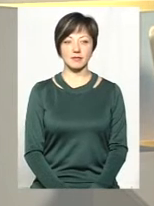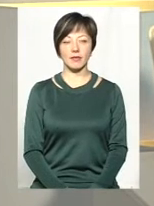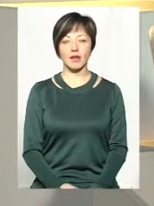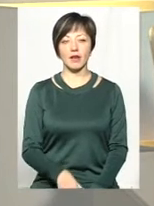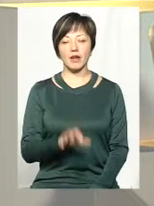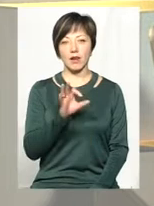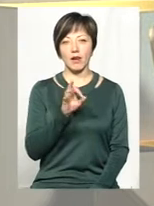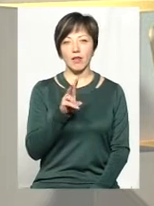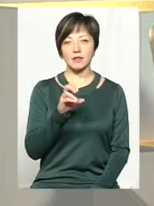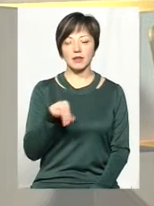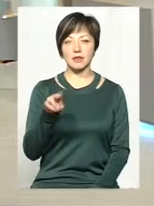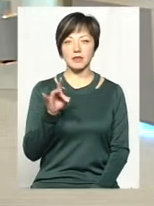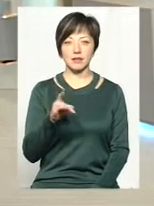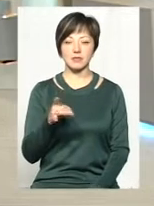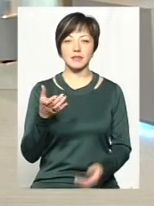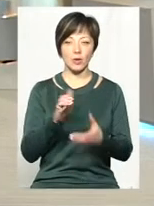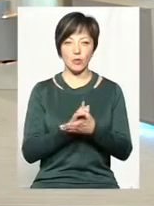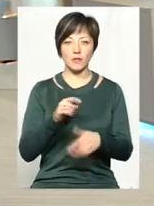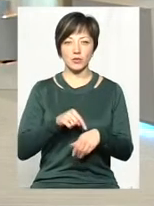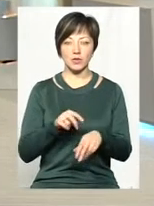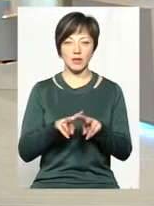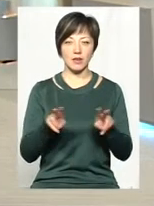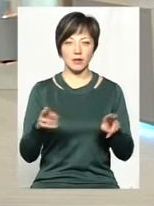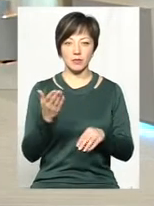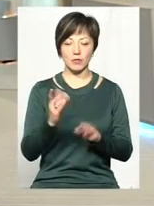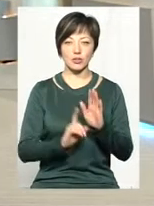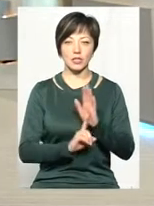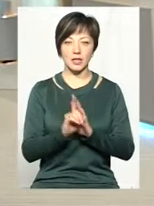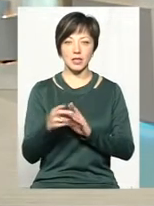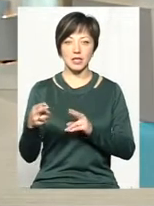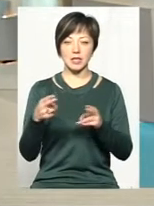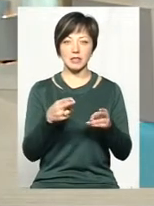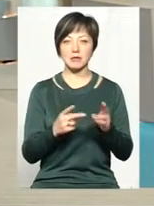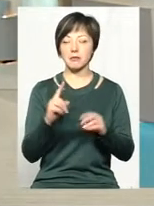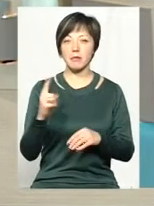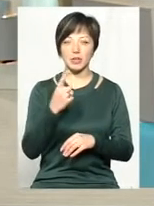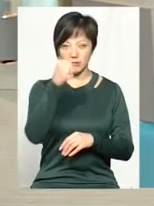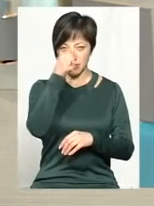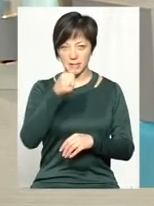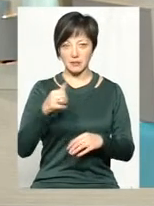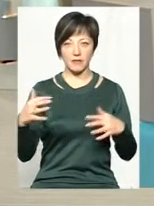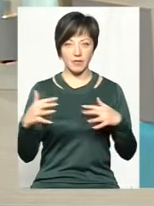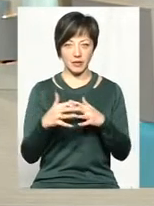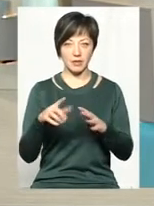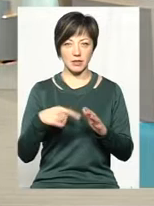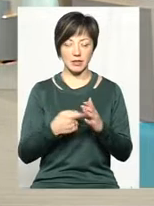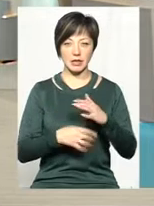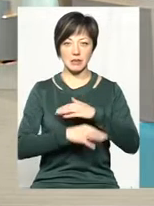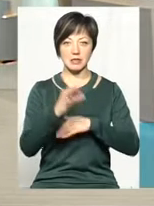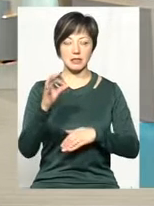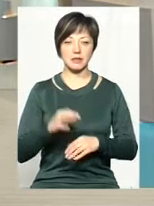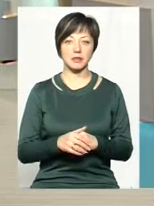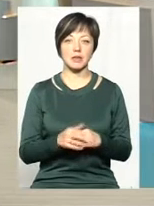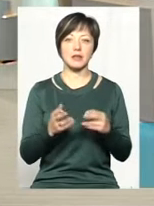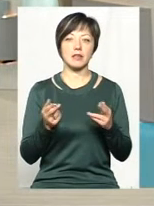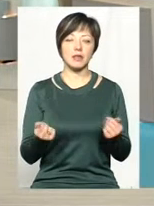Олександр, вам, напевно, знайомі ці відчуття, бо ви, як і пані Валентина, почали їздити прямо з перших місяців війни на Схід.